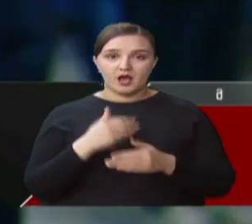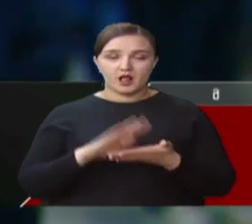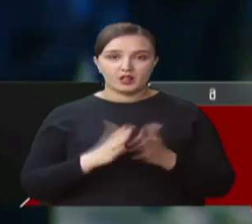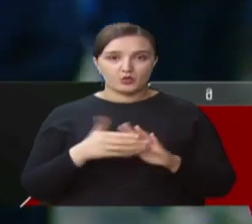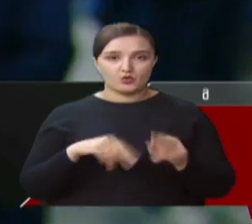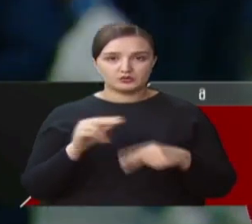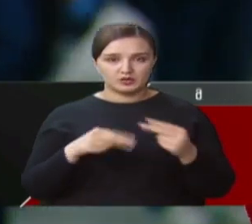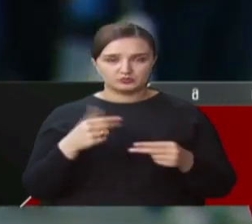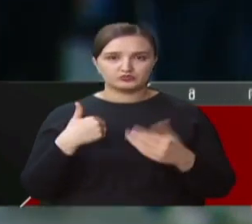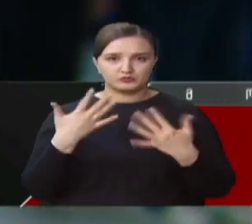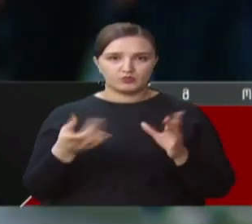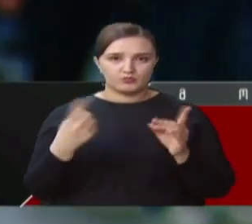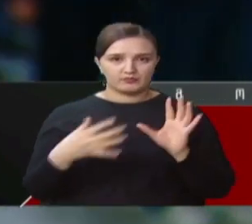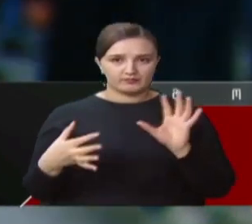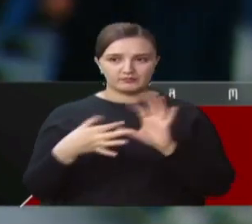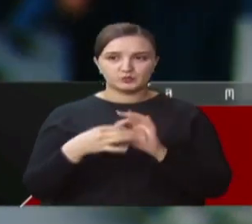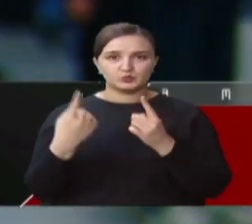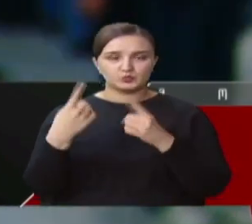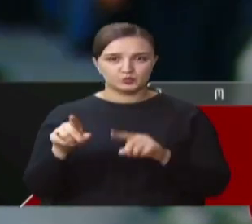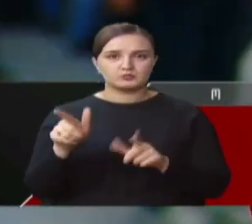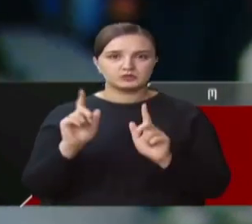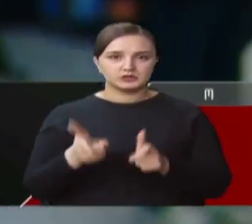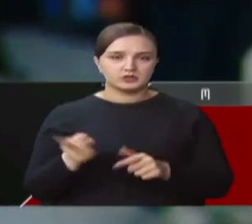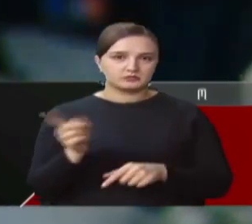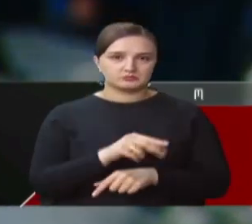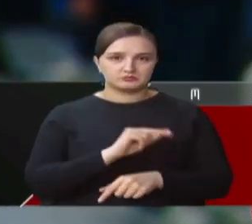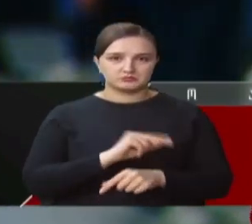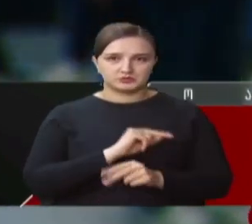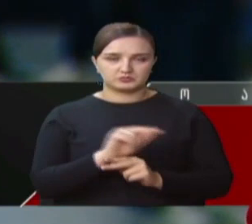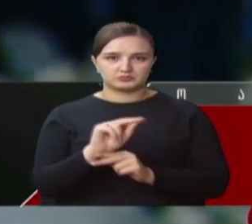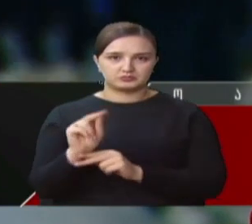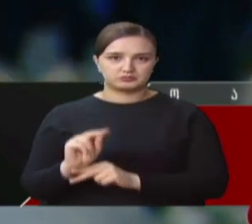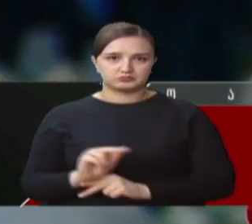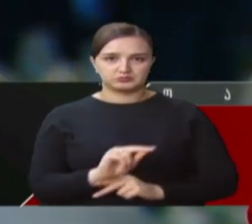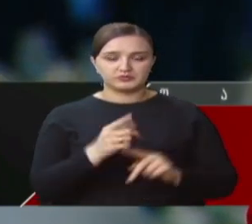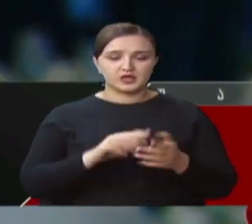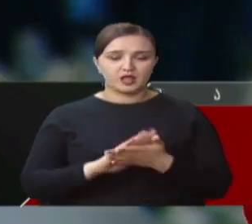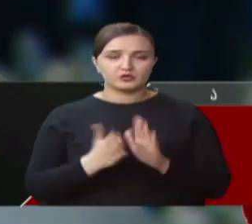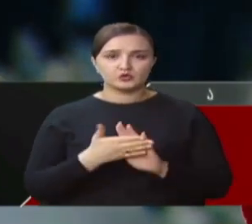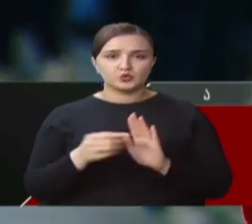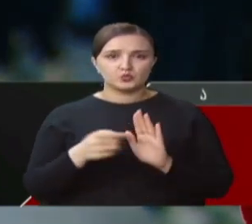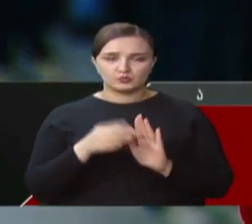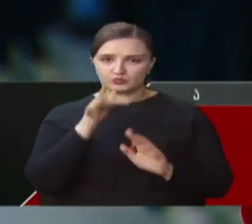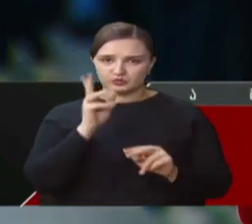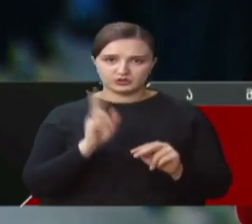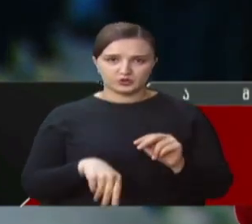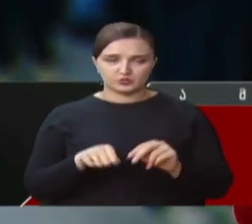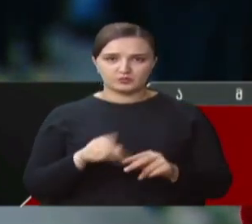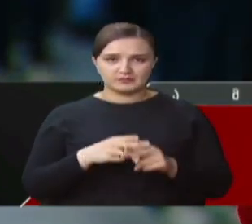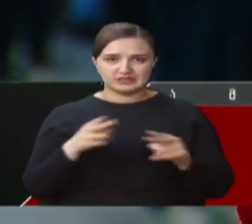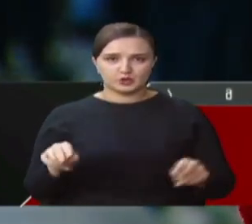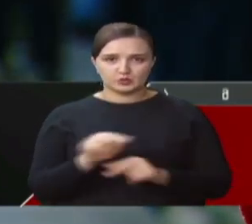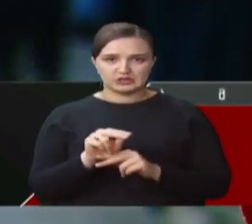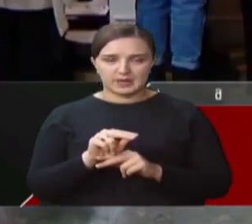kontraktortan davdet khelshekuleba is mzatare sheudges samushaveobs da imedi gvaqs rom am khelshekulebis parglebshi dasruldeba am sadguris reabilitatsiis